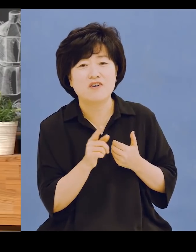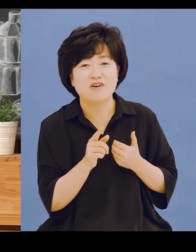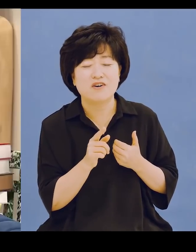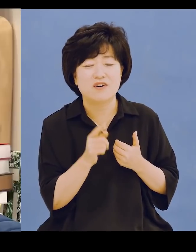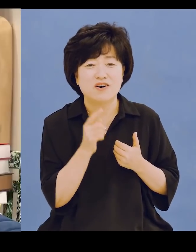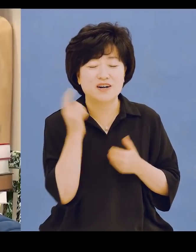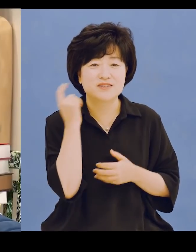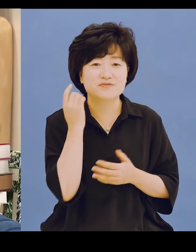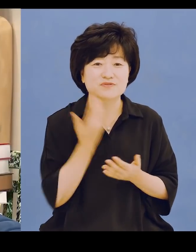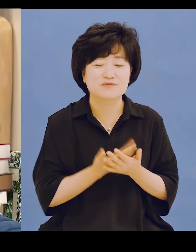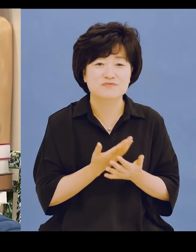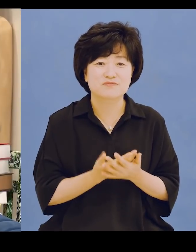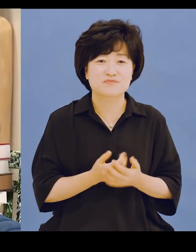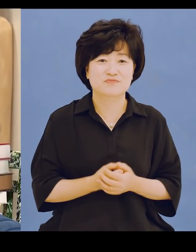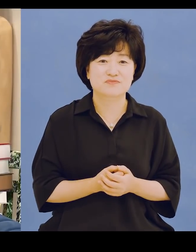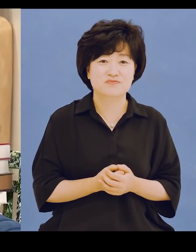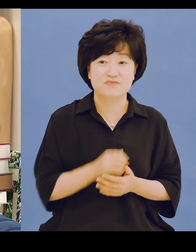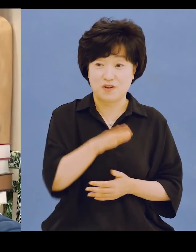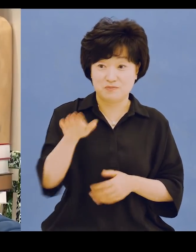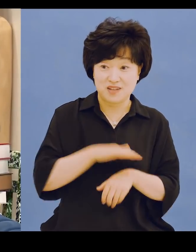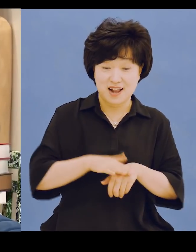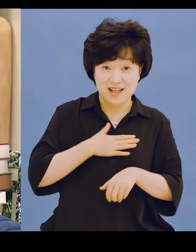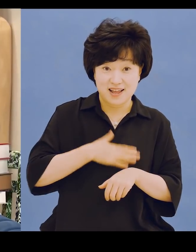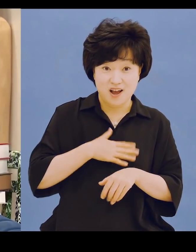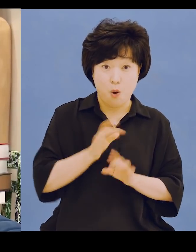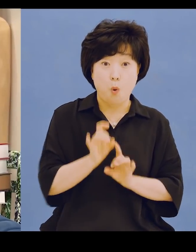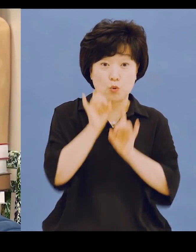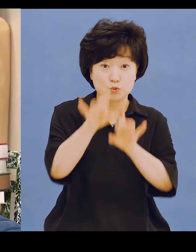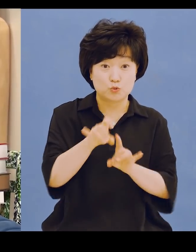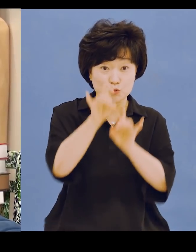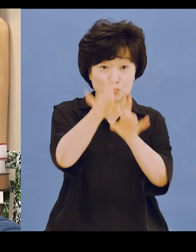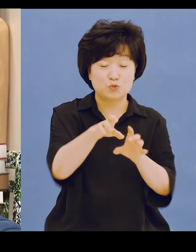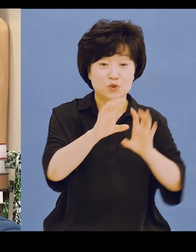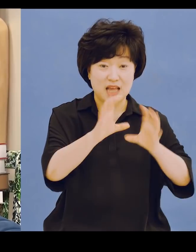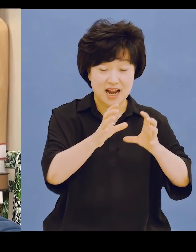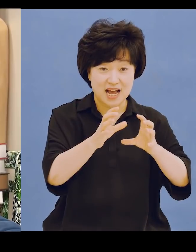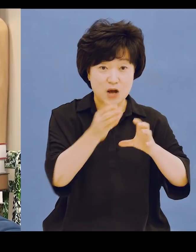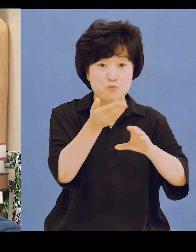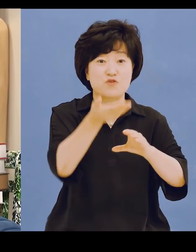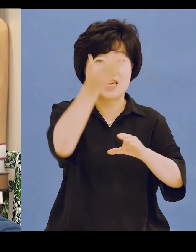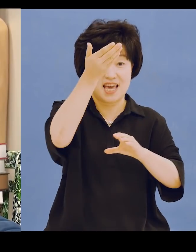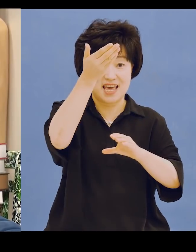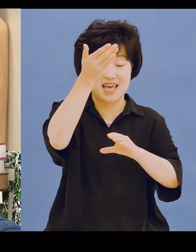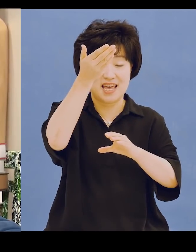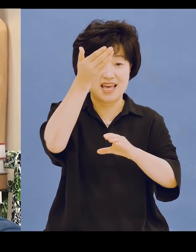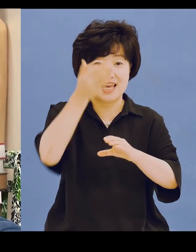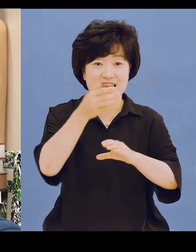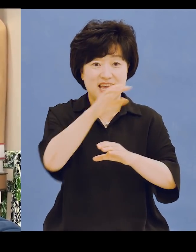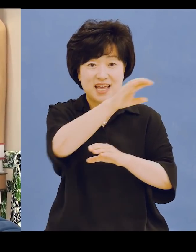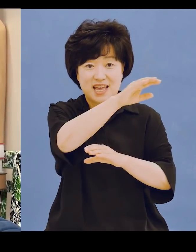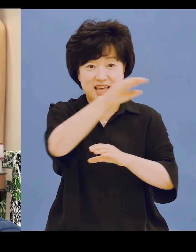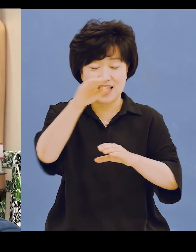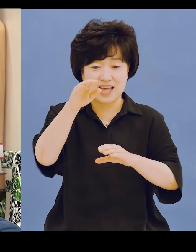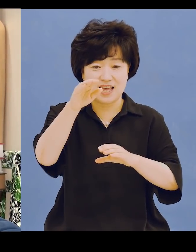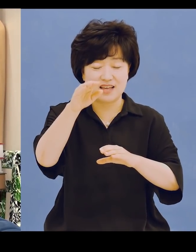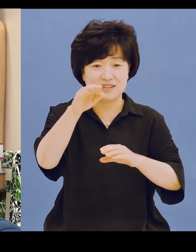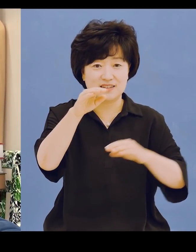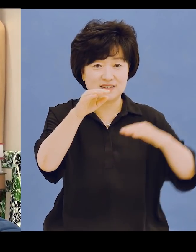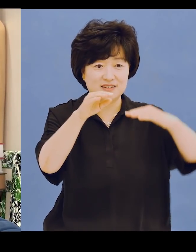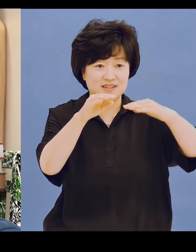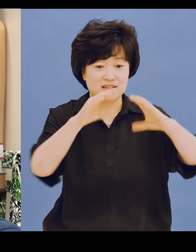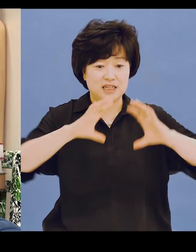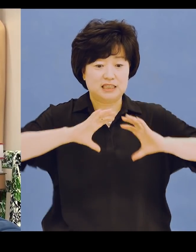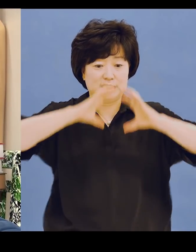곳인가요? 그것은 여러분이 아시는 그 호주 네네. 네. 상단에 그 적도